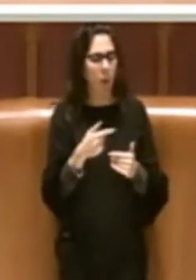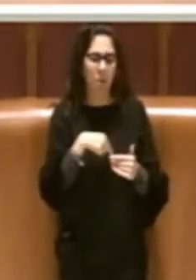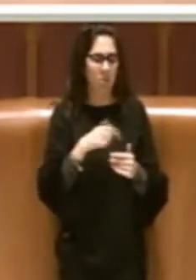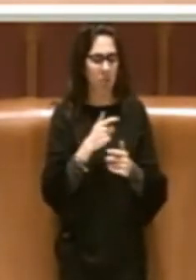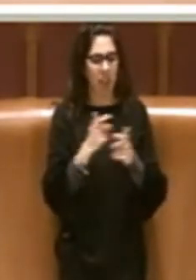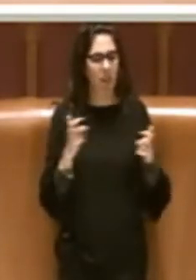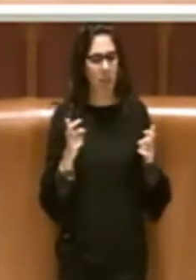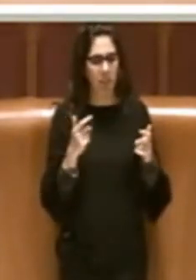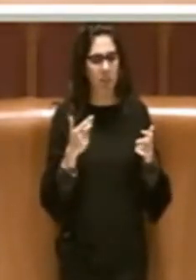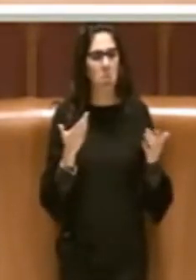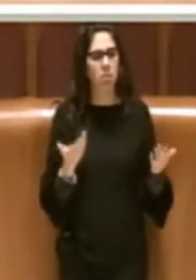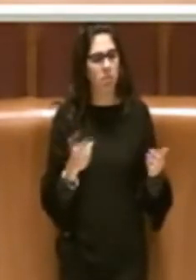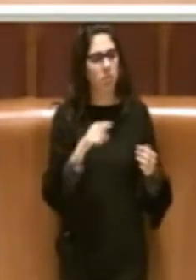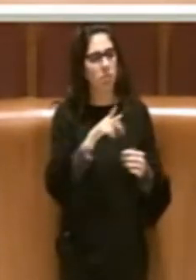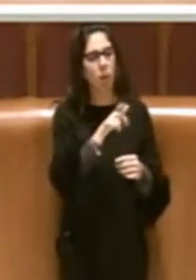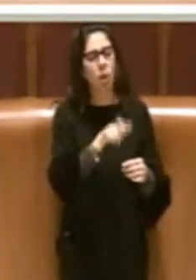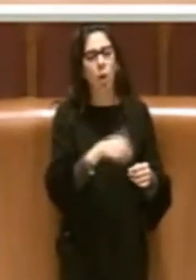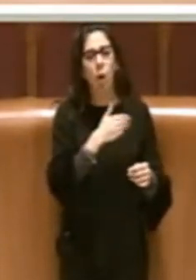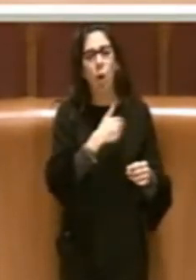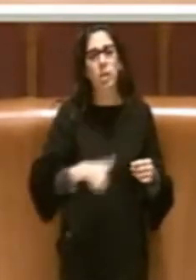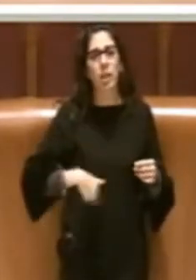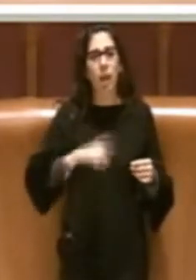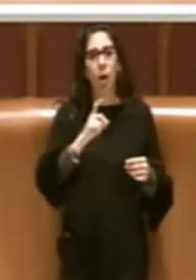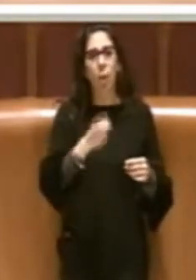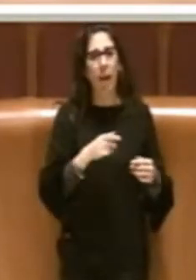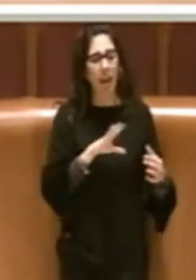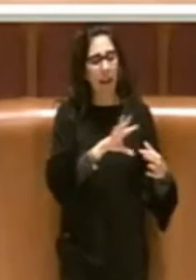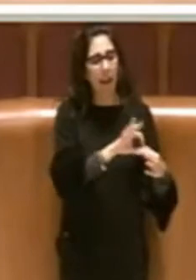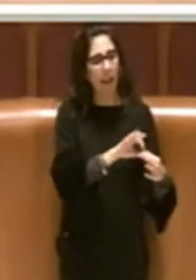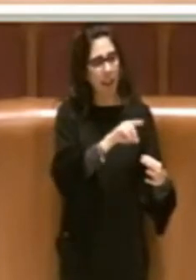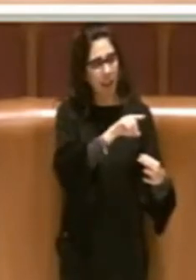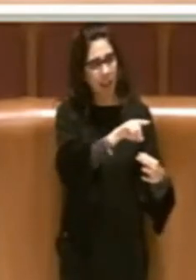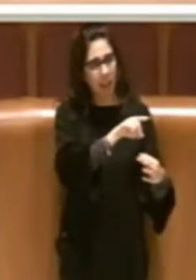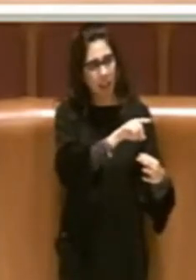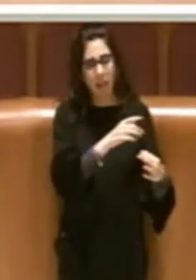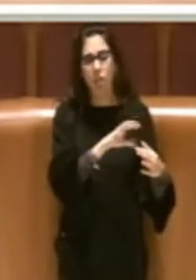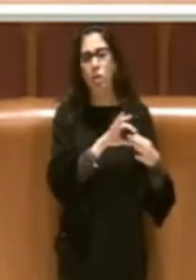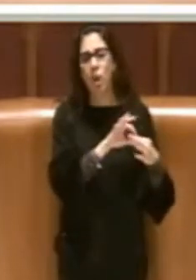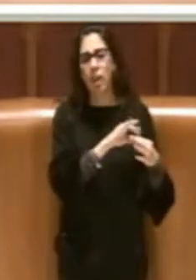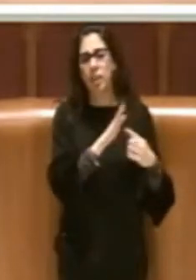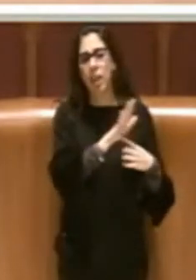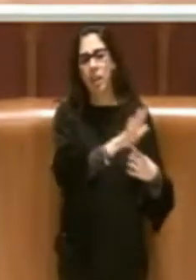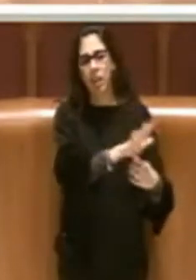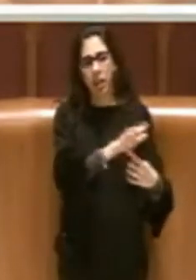nostra solidarietà alla consigliera Guerrini e votiamo no a quest'atto. Grazie.